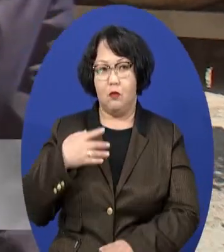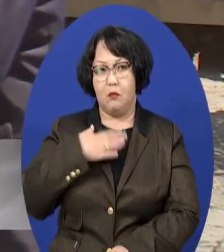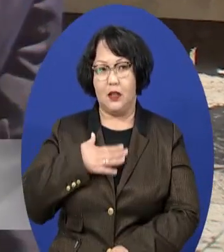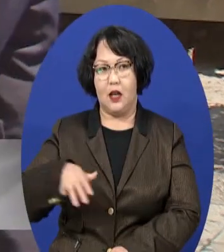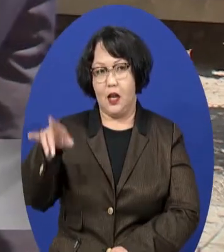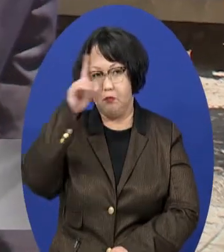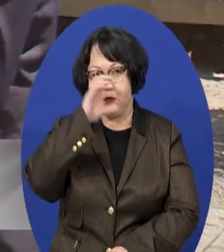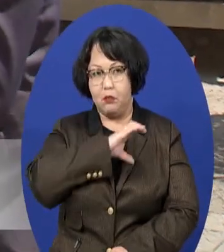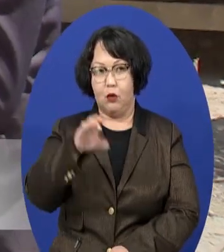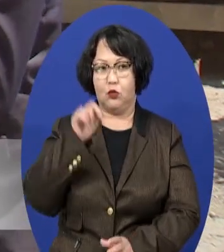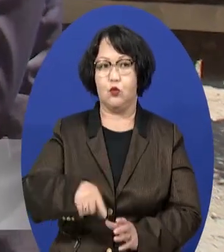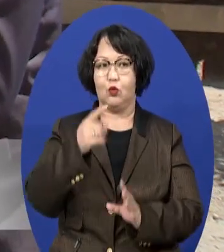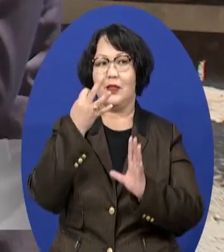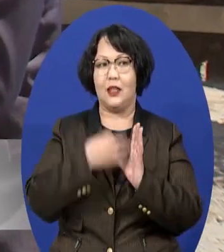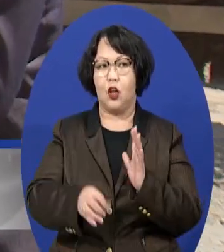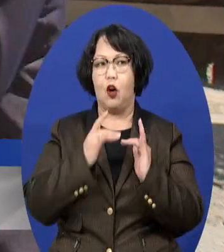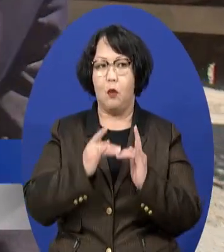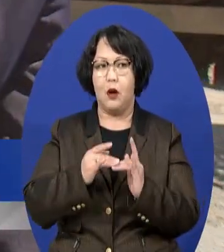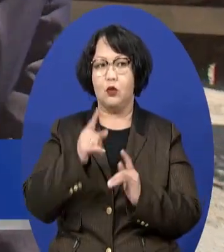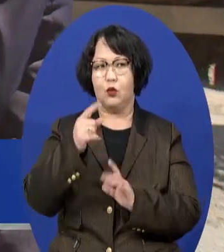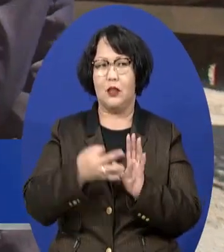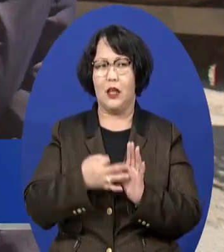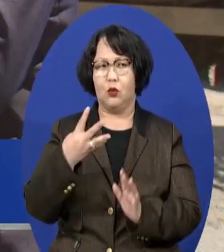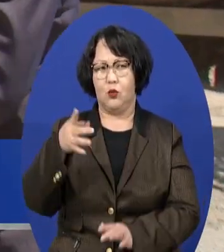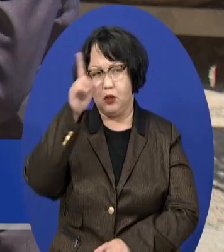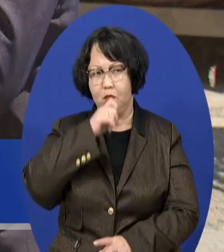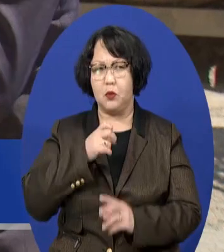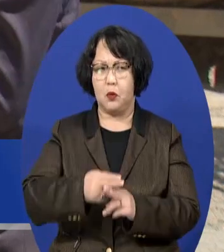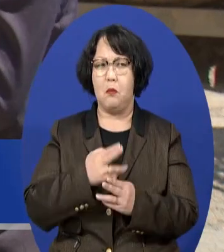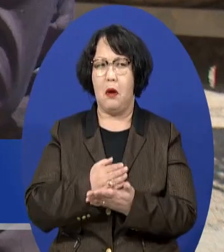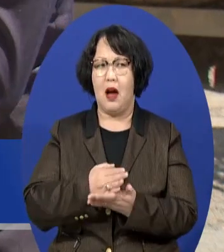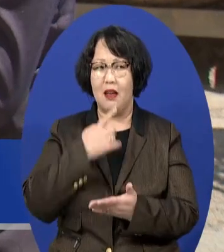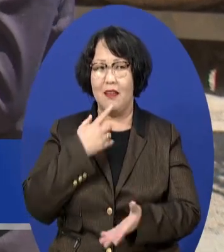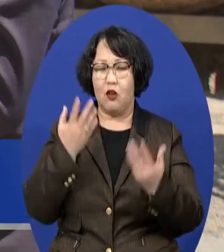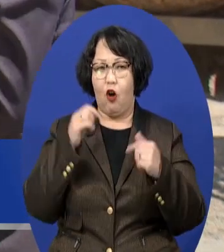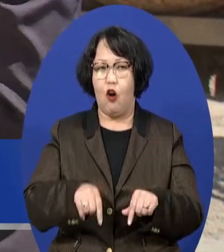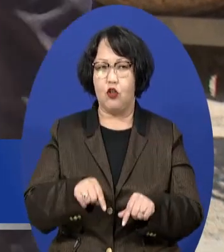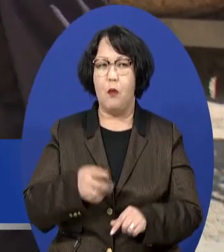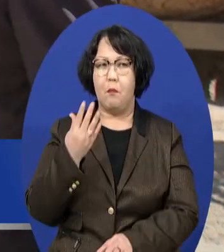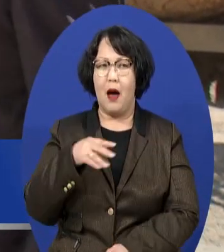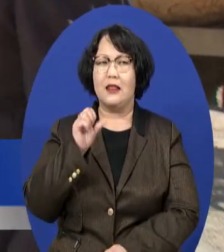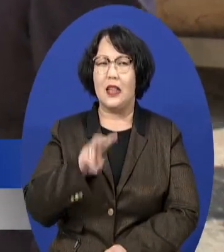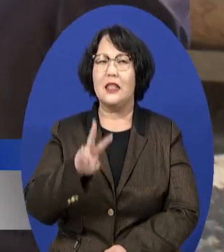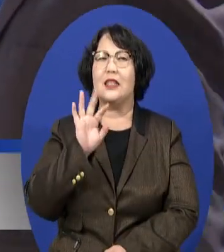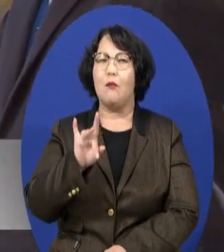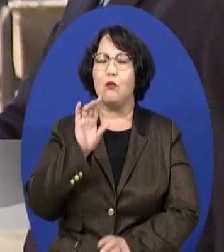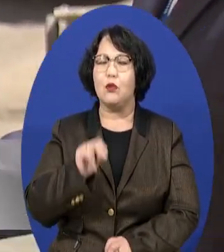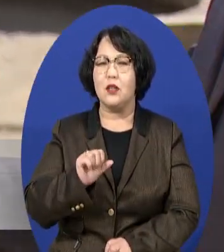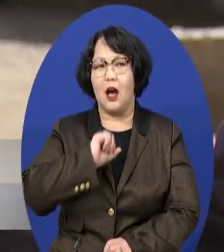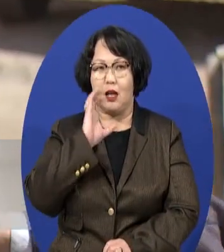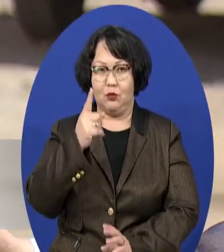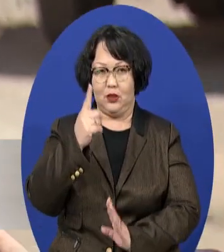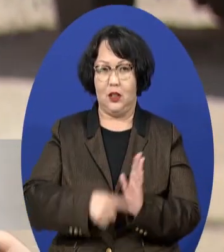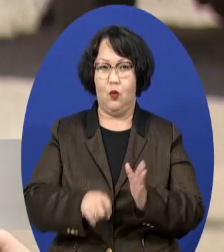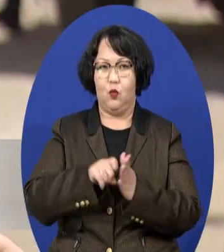гэсэн 184 хүнийг эмчилж байна гэж ирдэжсэн шүү дээ. Одоо ямар байна? Нөхцөл байдал үүнээс хойш яаж өөрчлөгдөв? За сарын дотор бол үнэхээр нөхцөл